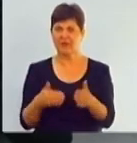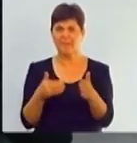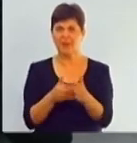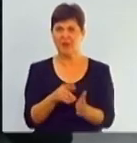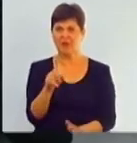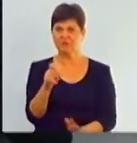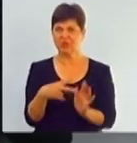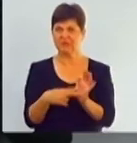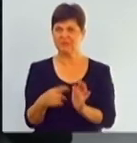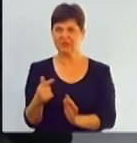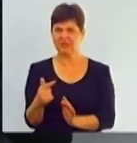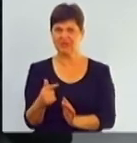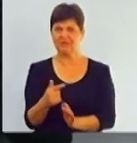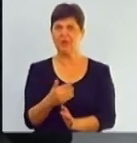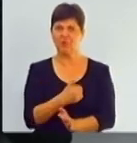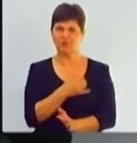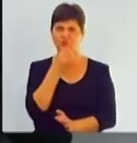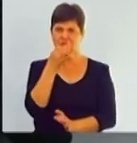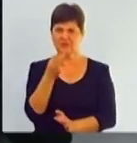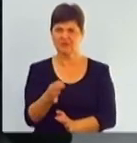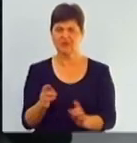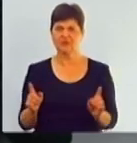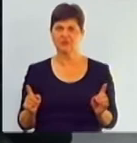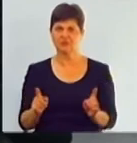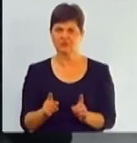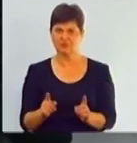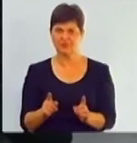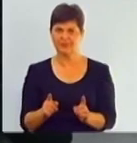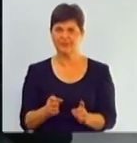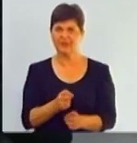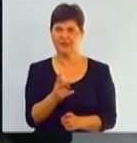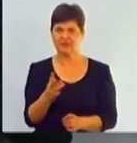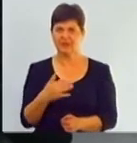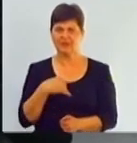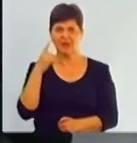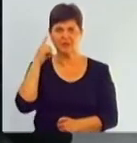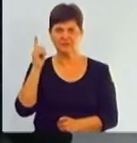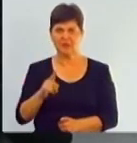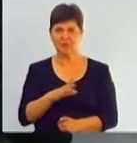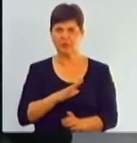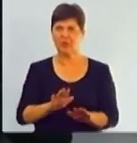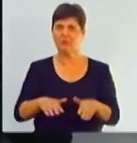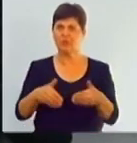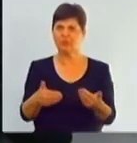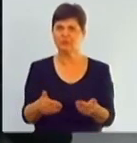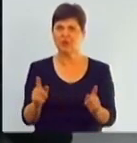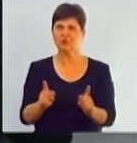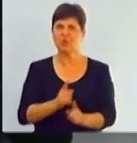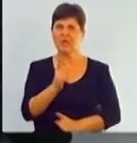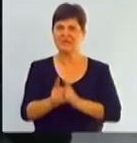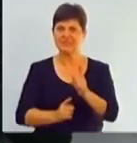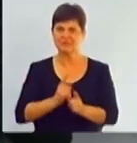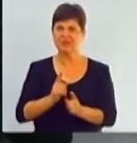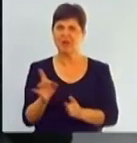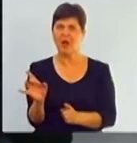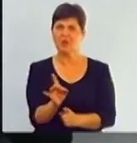170 гривень, але хочу сказати, що наскільки я знаю подані пропозиції щодо зміни розміру штрафів,